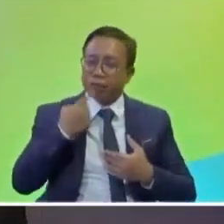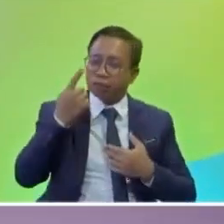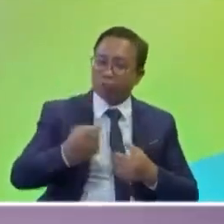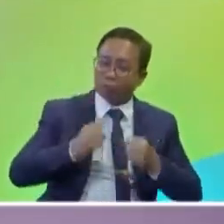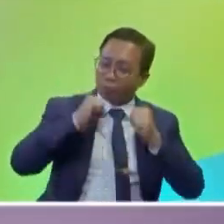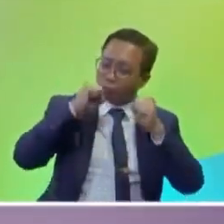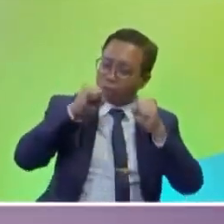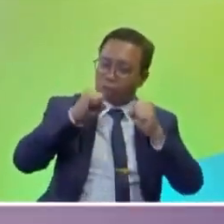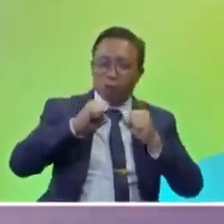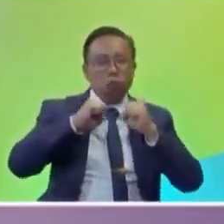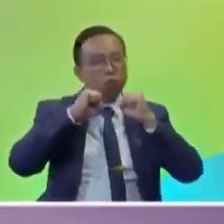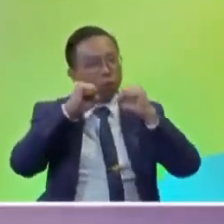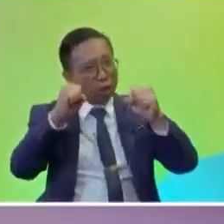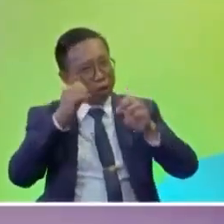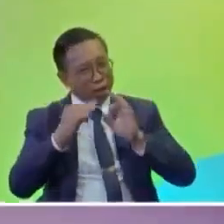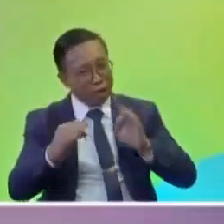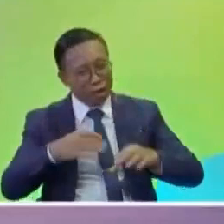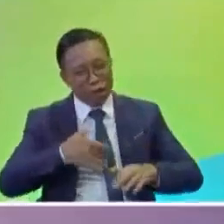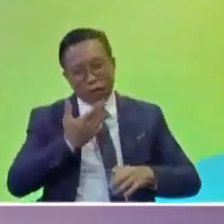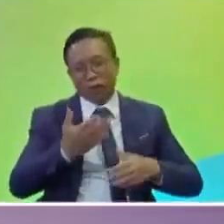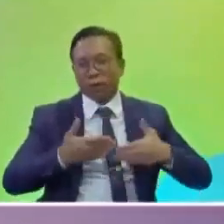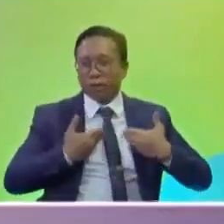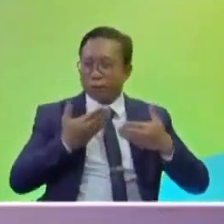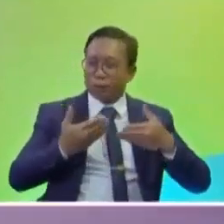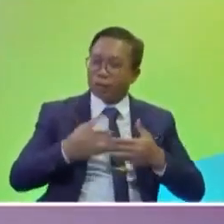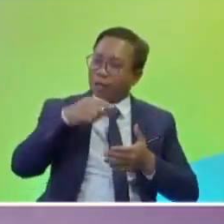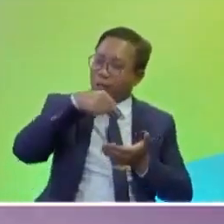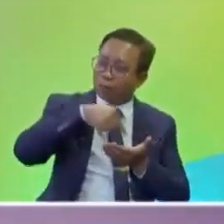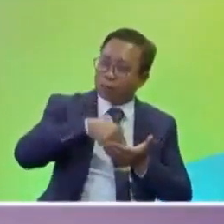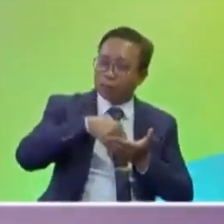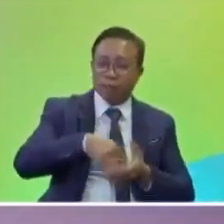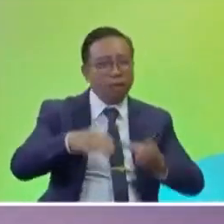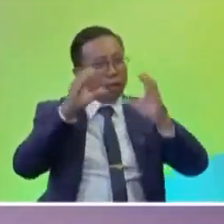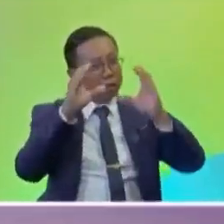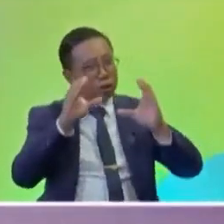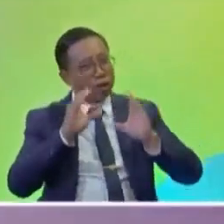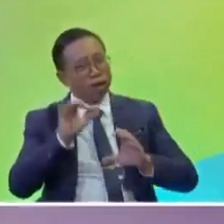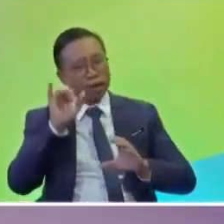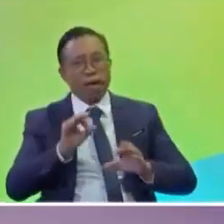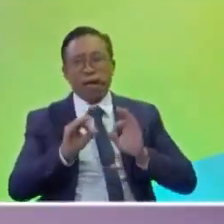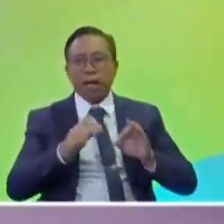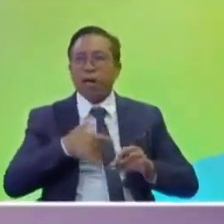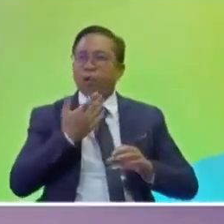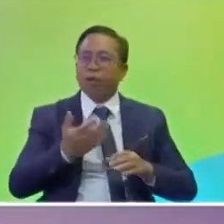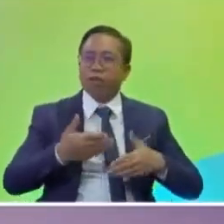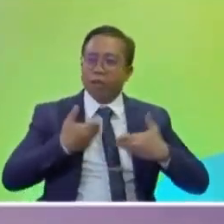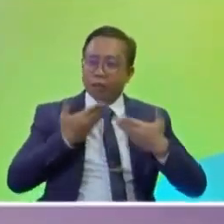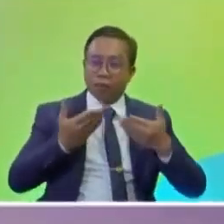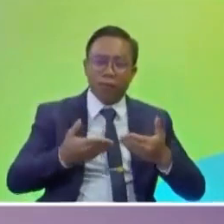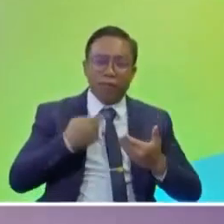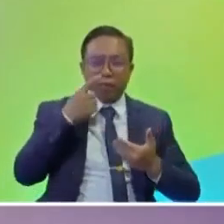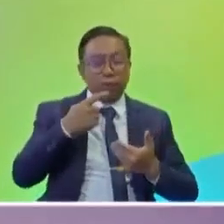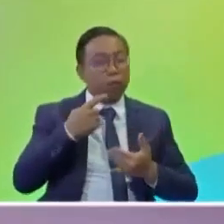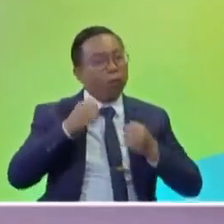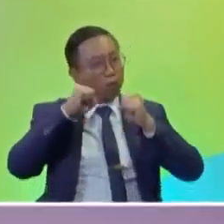Gembira, sebut hore, hore. Kalau rasa gembira, beginilah caranya. Kalau rasa